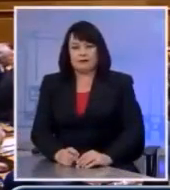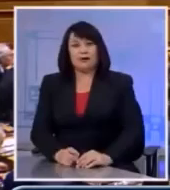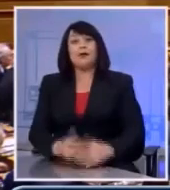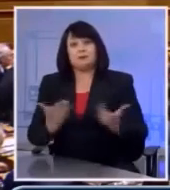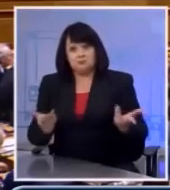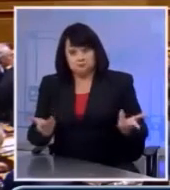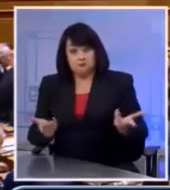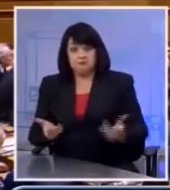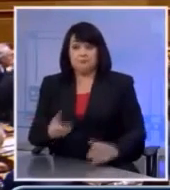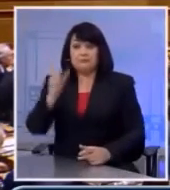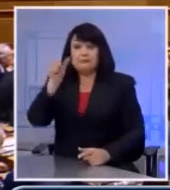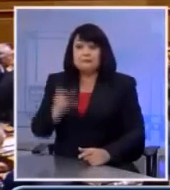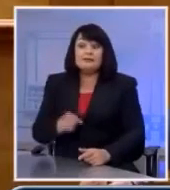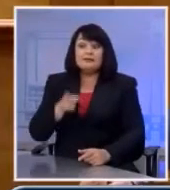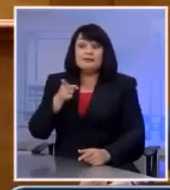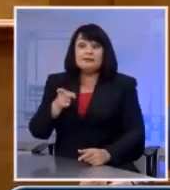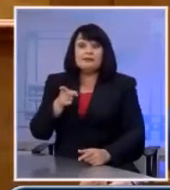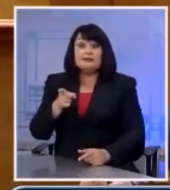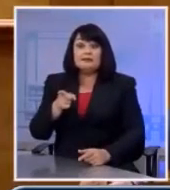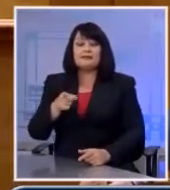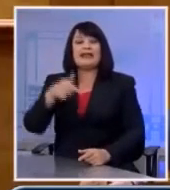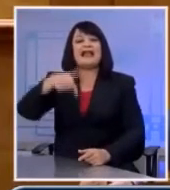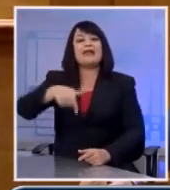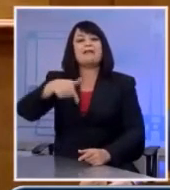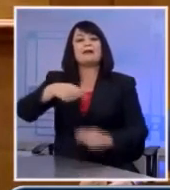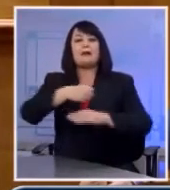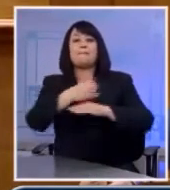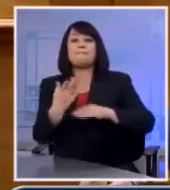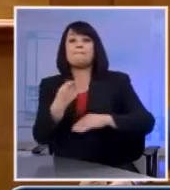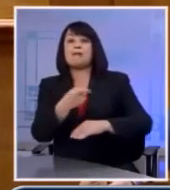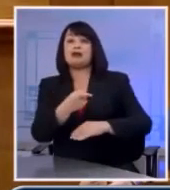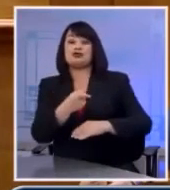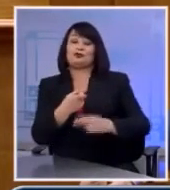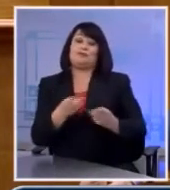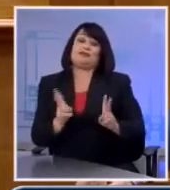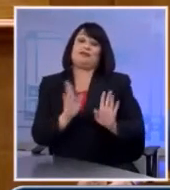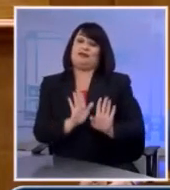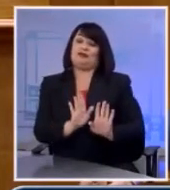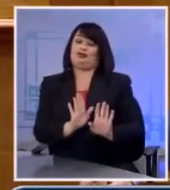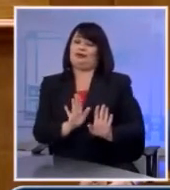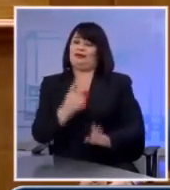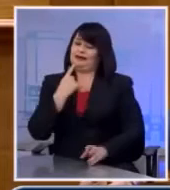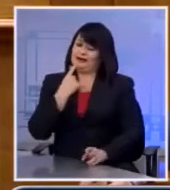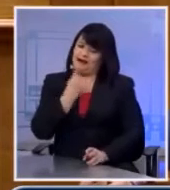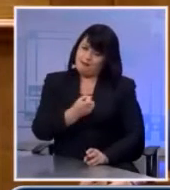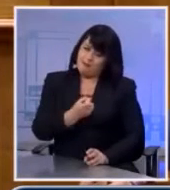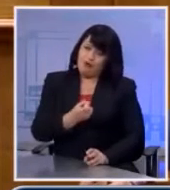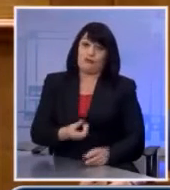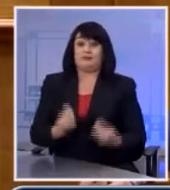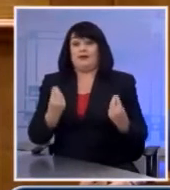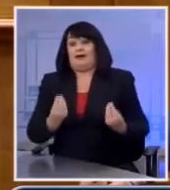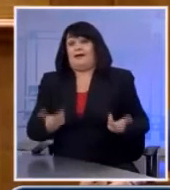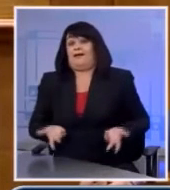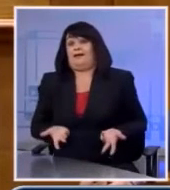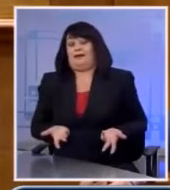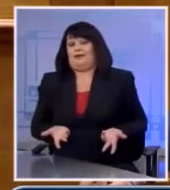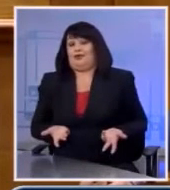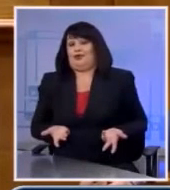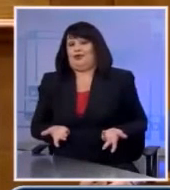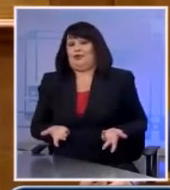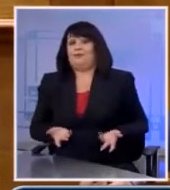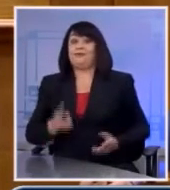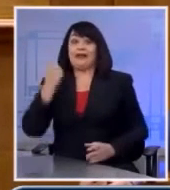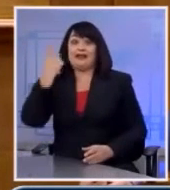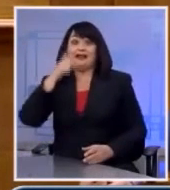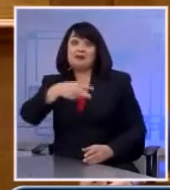Έρχομαι τώρα και σε εσάς, κυρία Γεννηματά. Μην σας αφήσω και εσάς απ' έξω. Αλίμονο. Δεν ξέρω αν θα